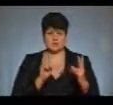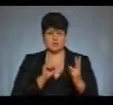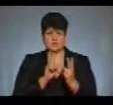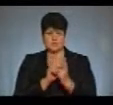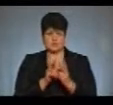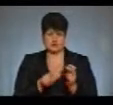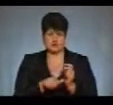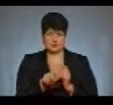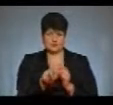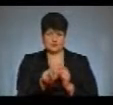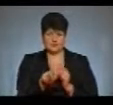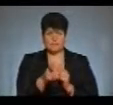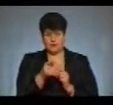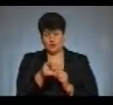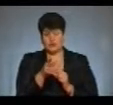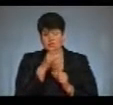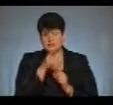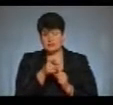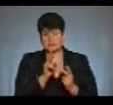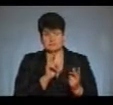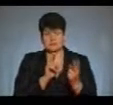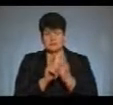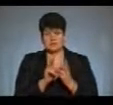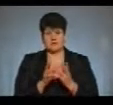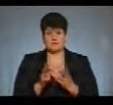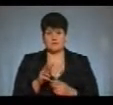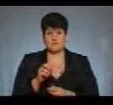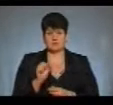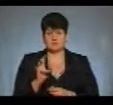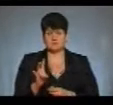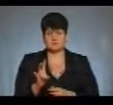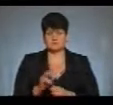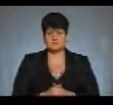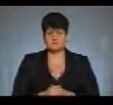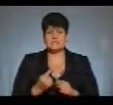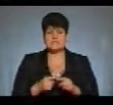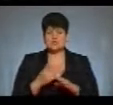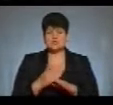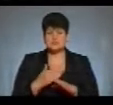зустрічного руху, по якій у той час рухався автопоїзд МАН. Це частина траси